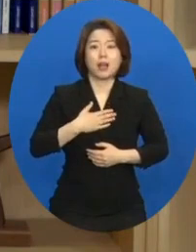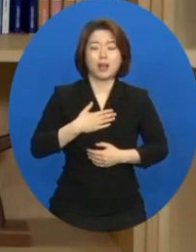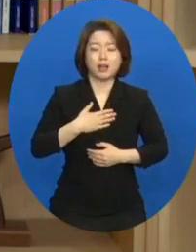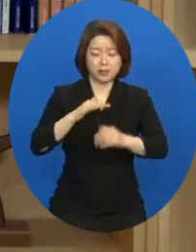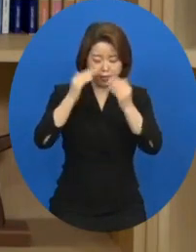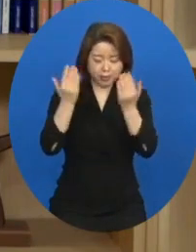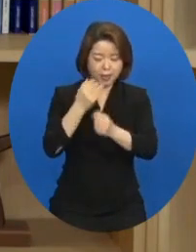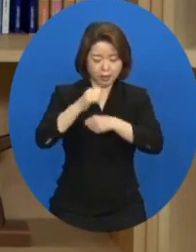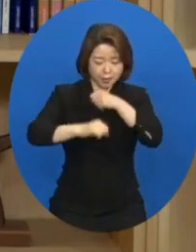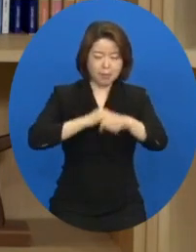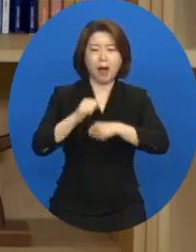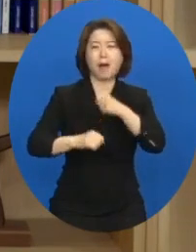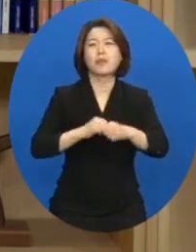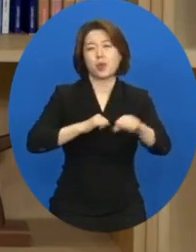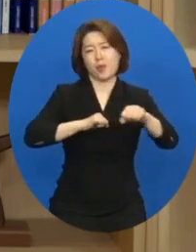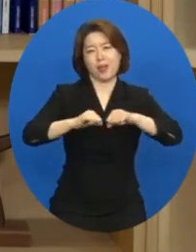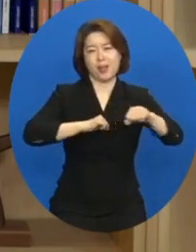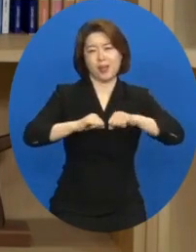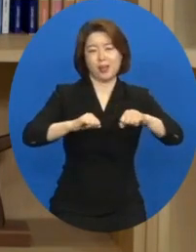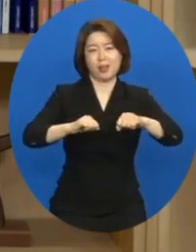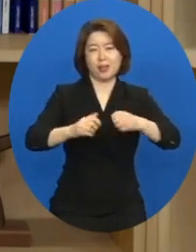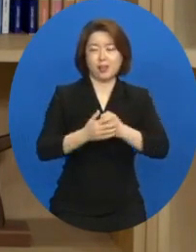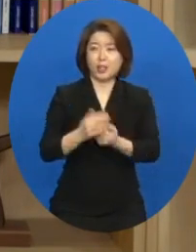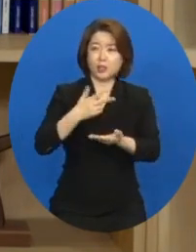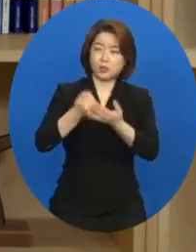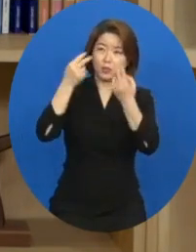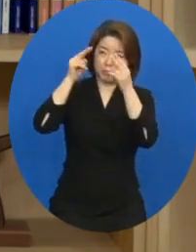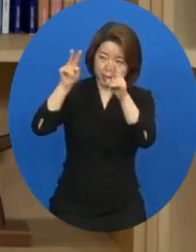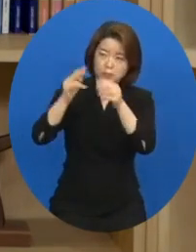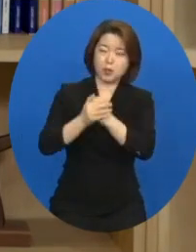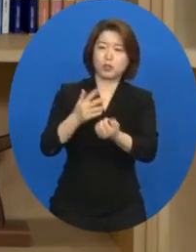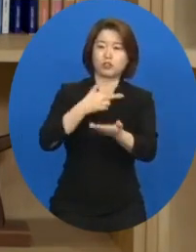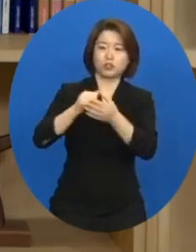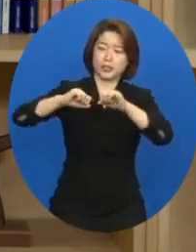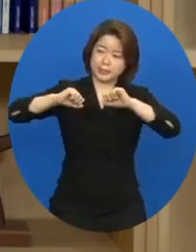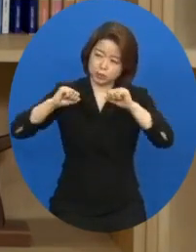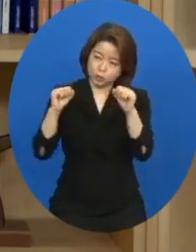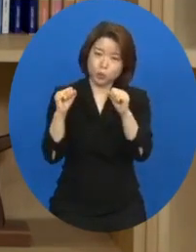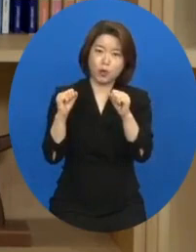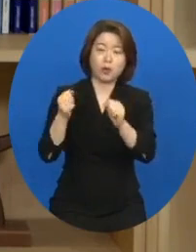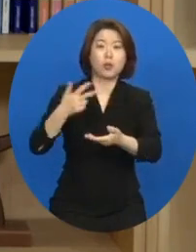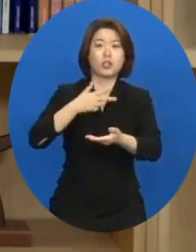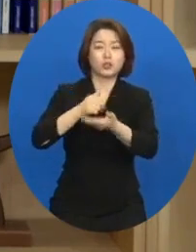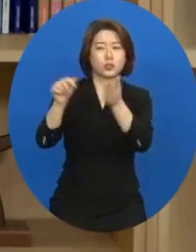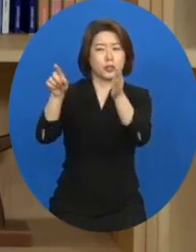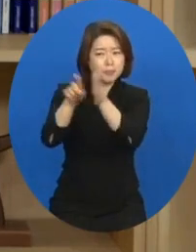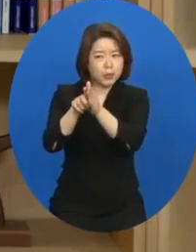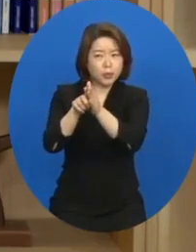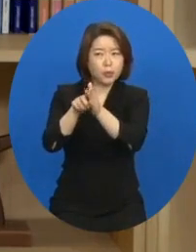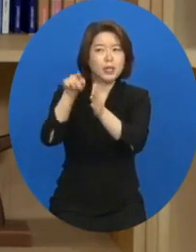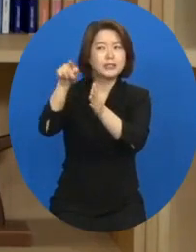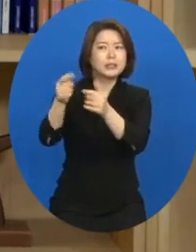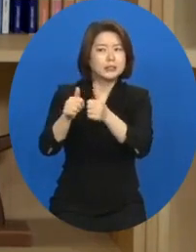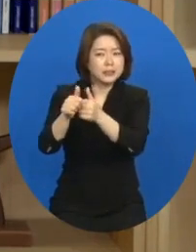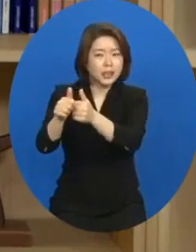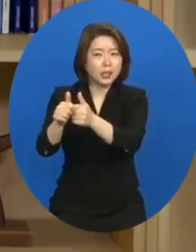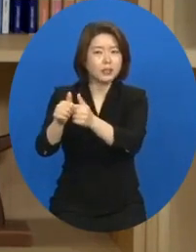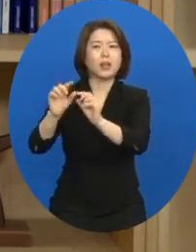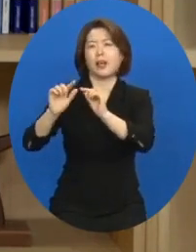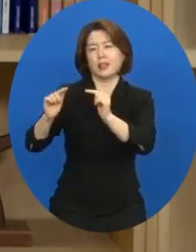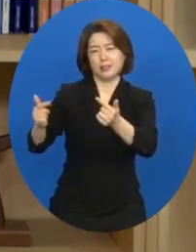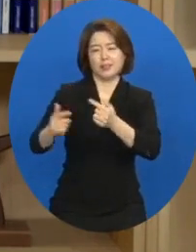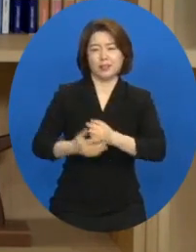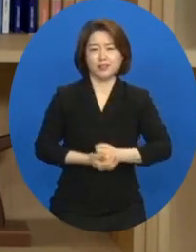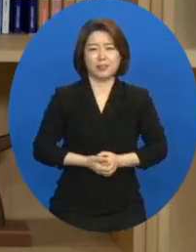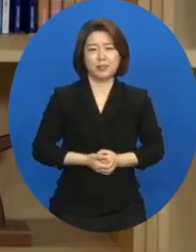겁니다 주님을 바라보고 주님께 순종하고 주님을 믿고 그렇게 3 건 아니었습니다